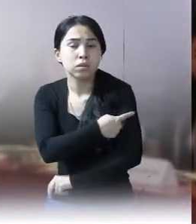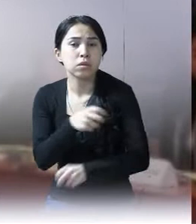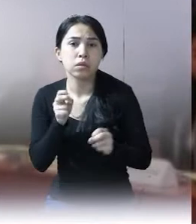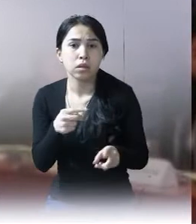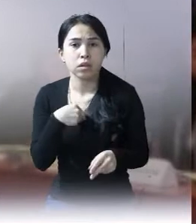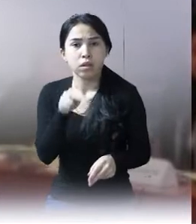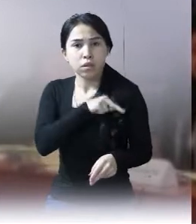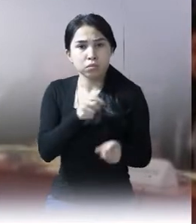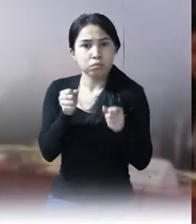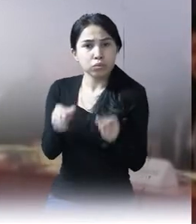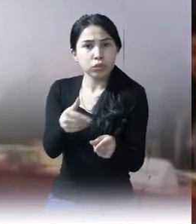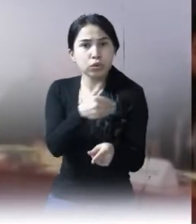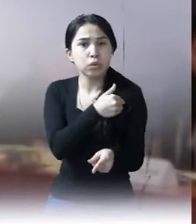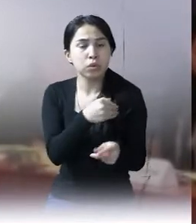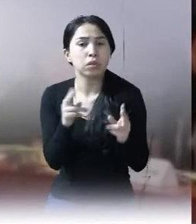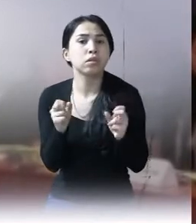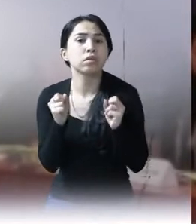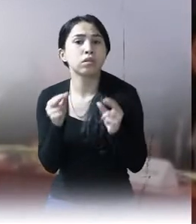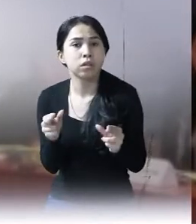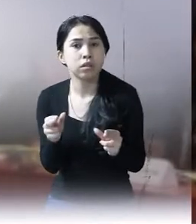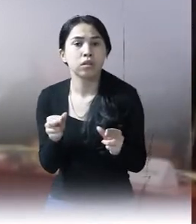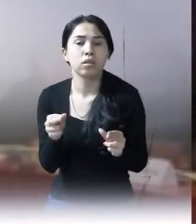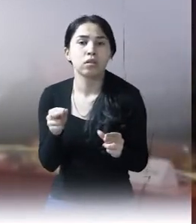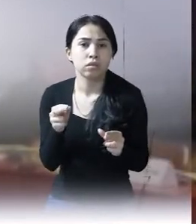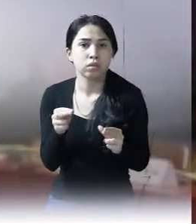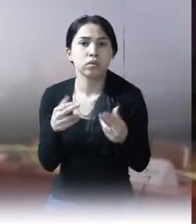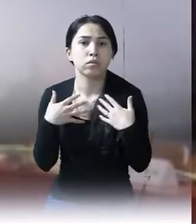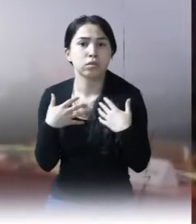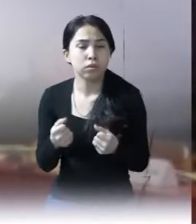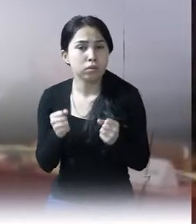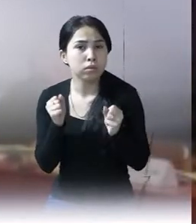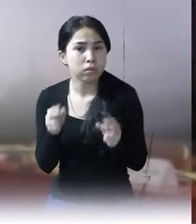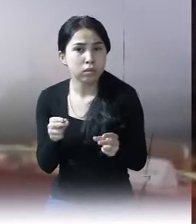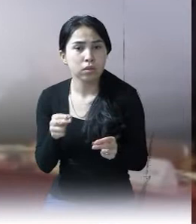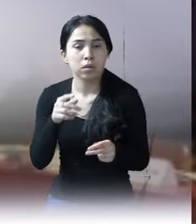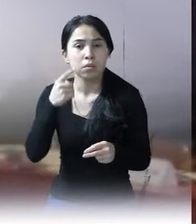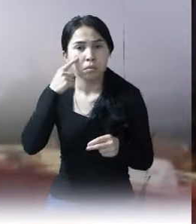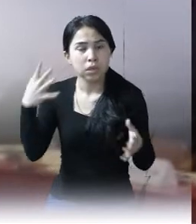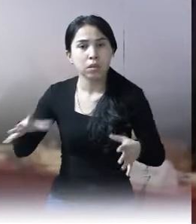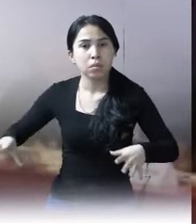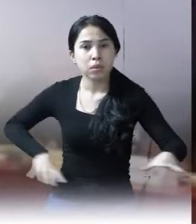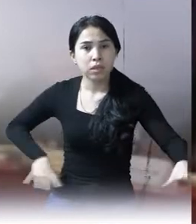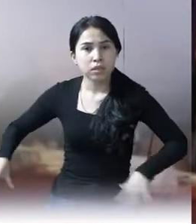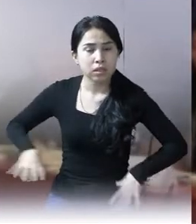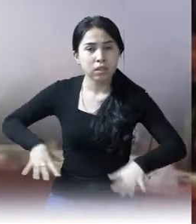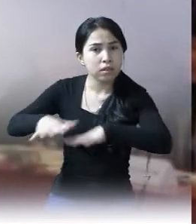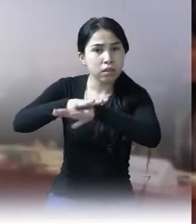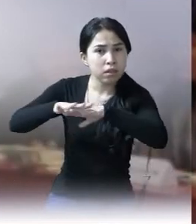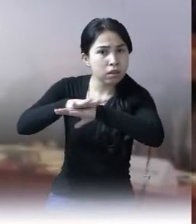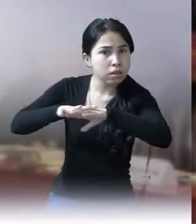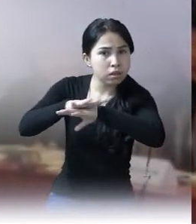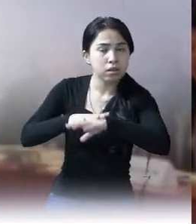жұмысқа орналасу мәселелері бойынша, немесе ең бастысы енді осындай базарда жүрген жастарды мазалайтын ол төменгі